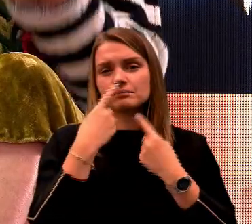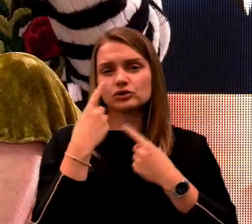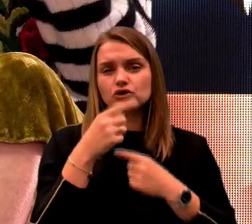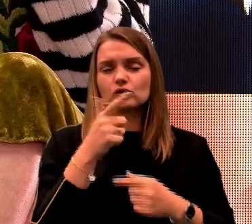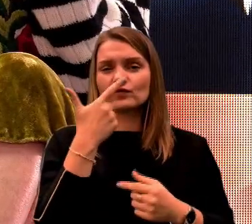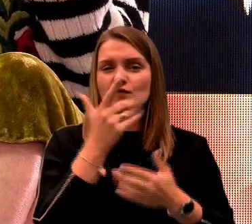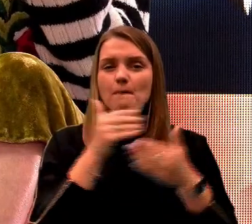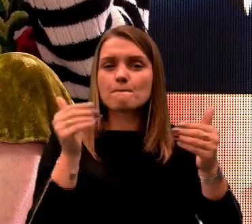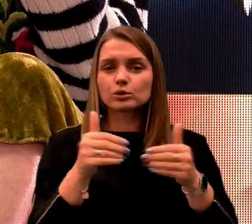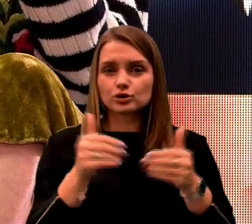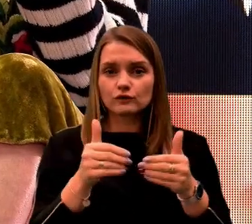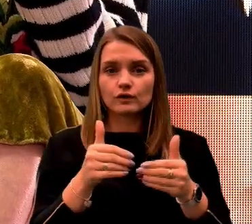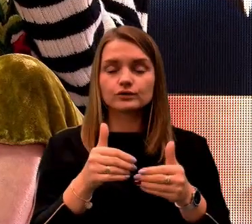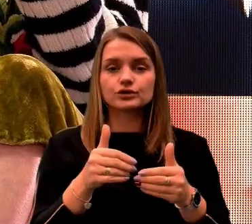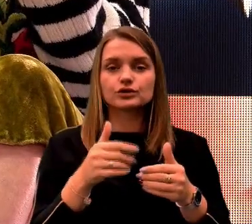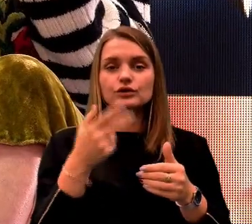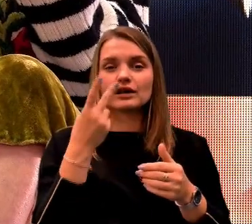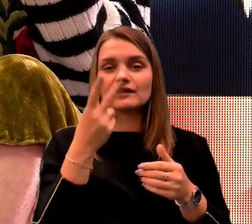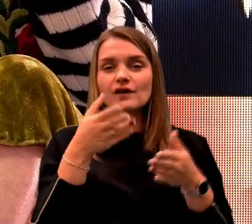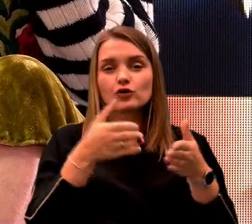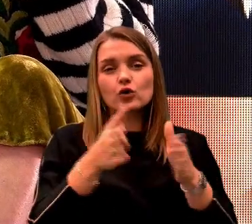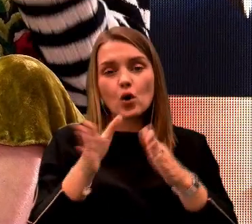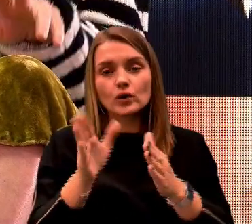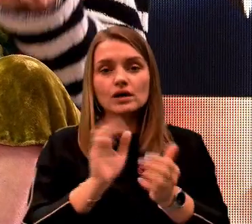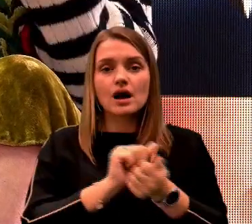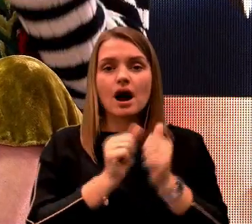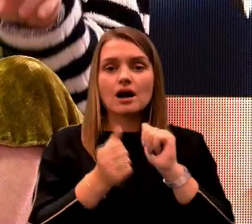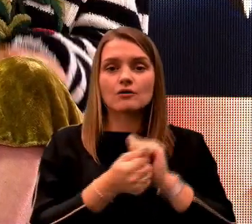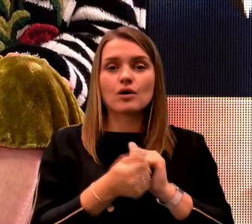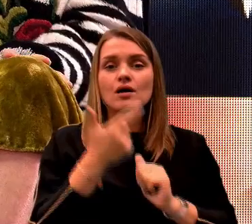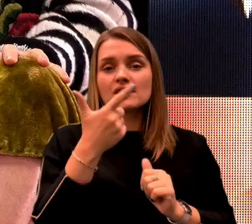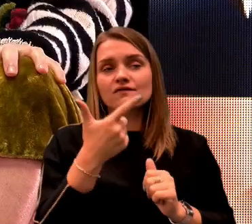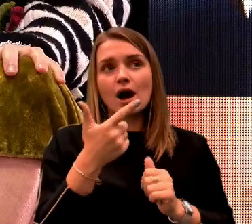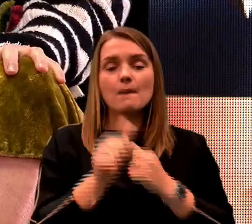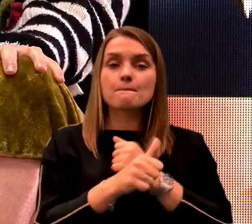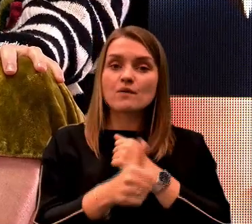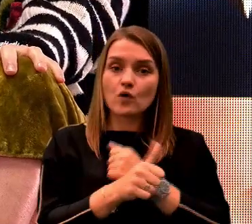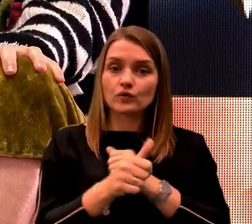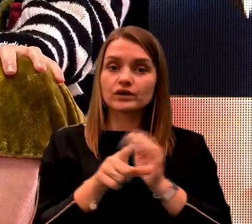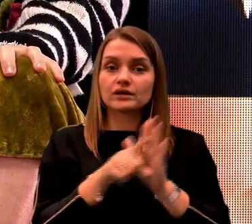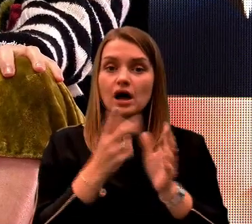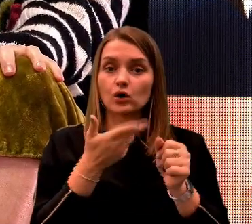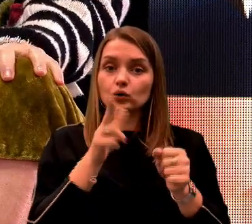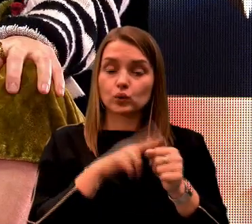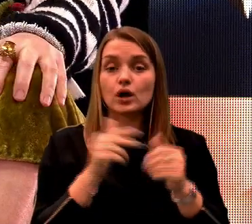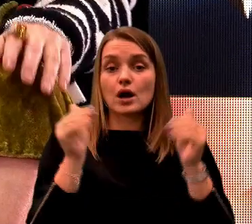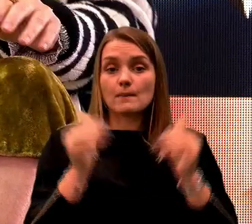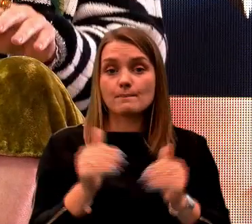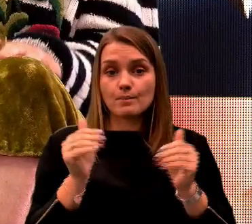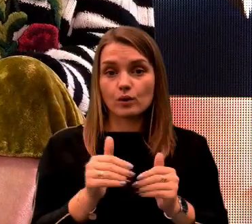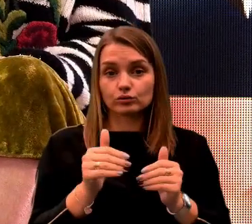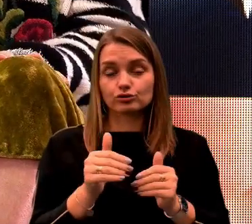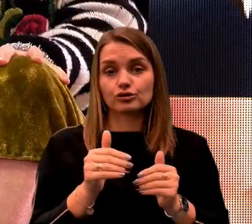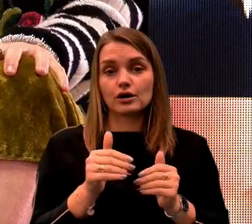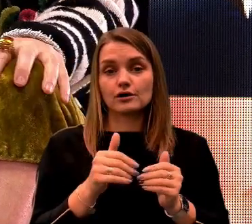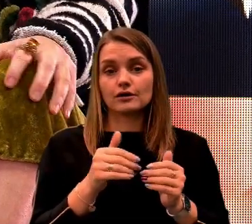możliwości, dwie drogi albo dwa powody, dla których może